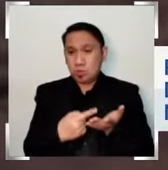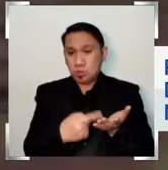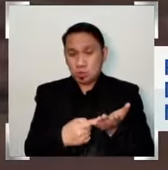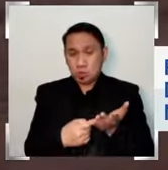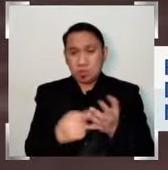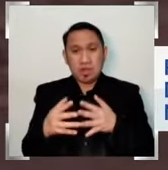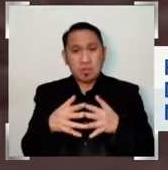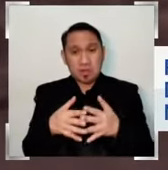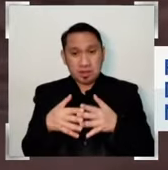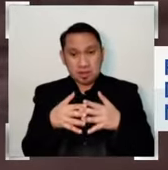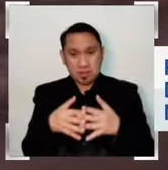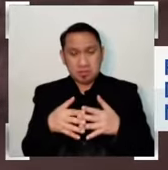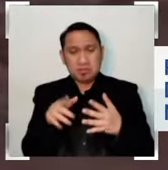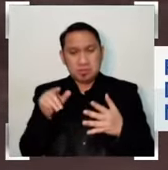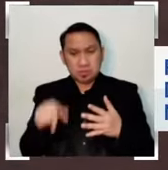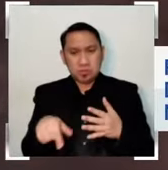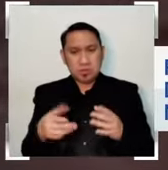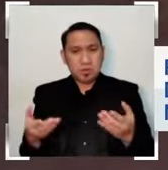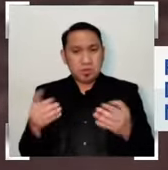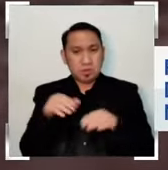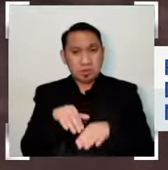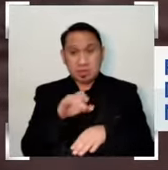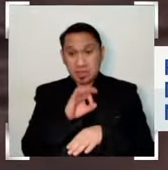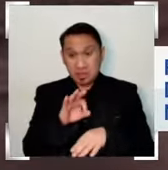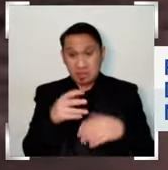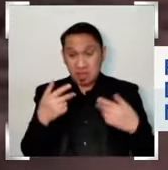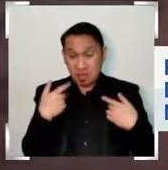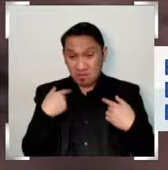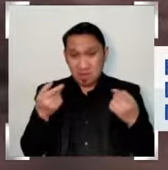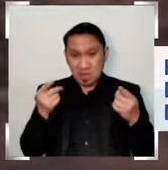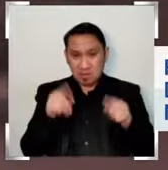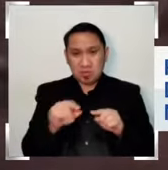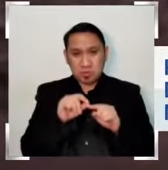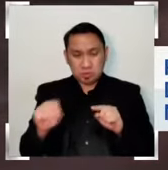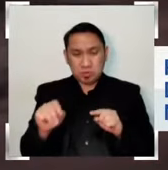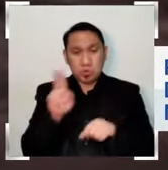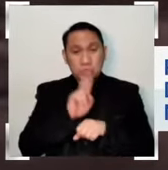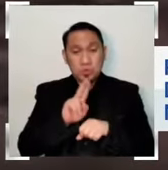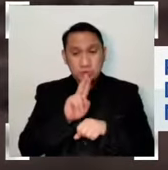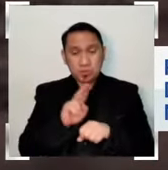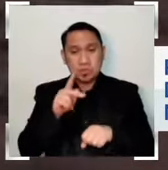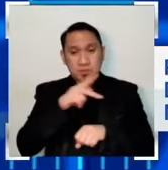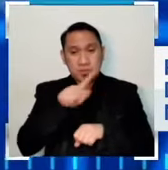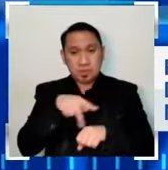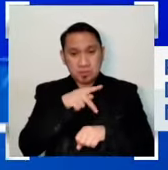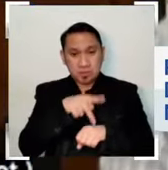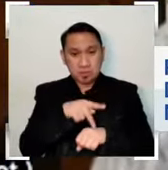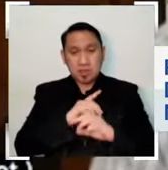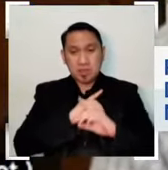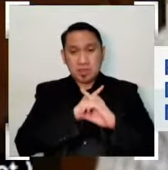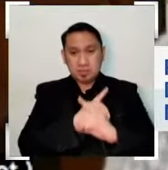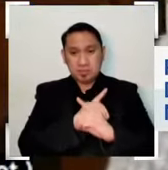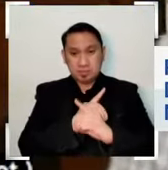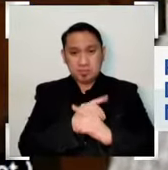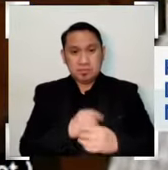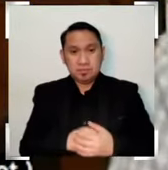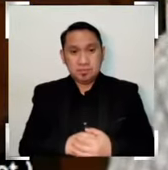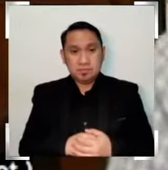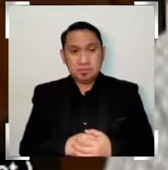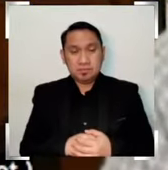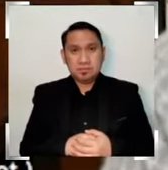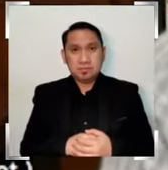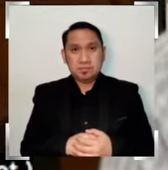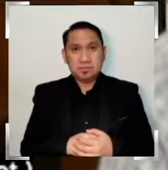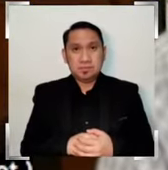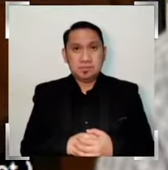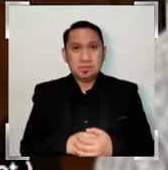statement na kung maulit ang panunutok ng laser, gagamitin na ng Pilipinas ang Mutual Defense Treaty. We just have to notify, I'm